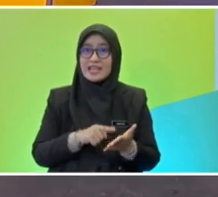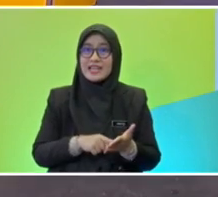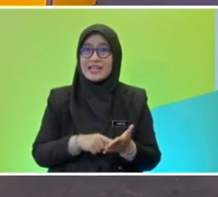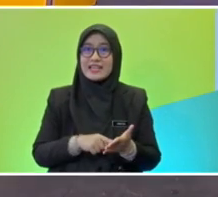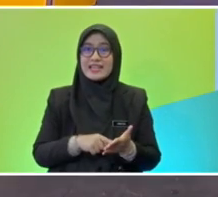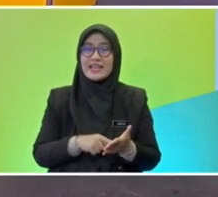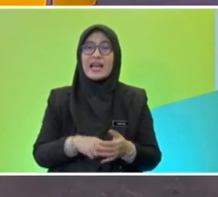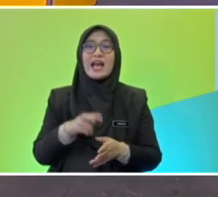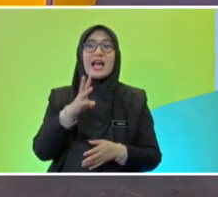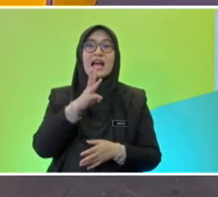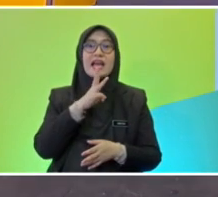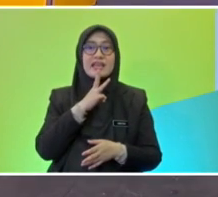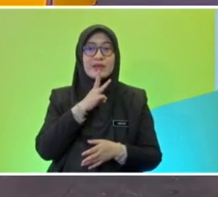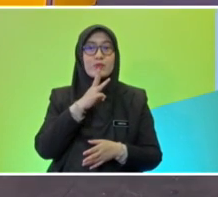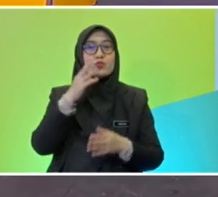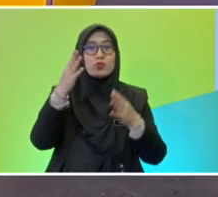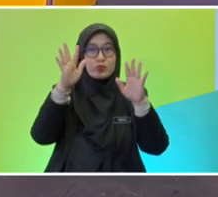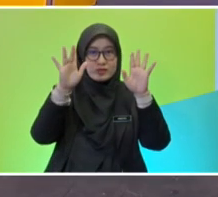hujan hujan